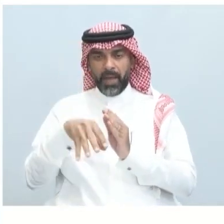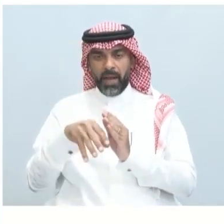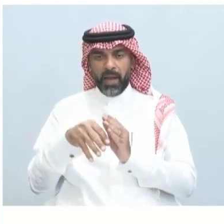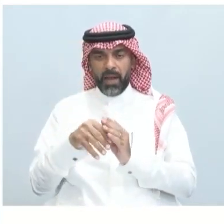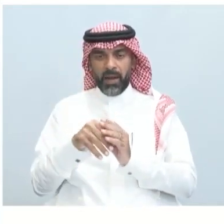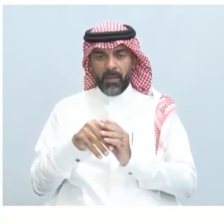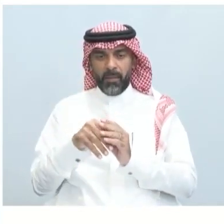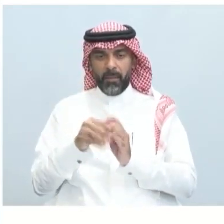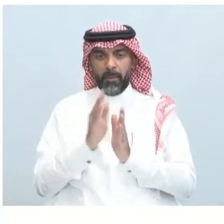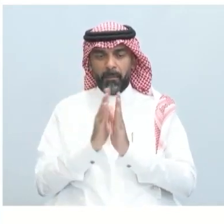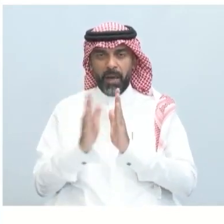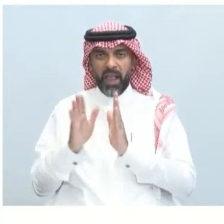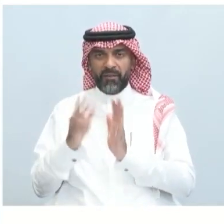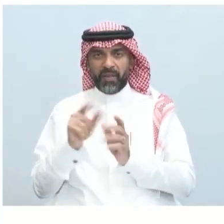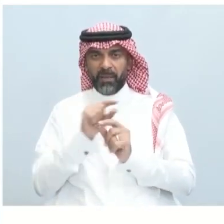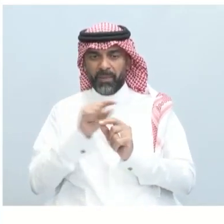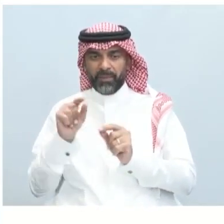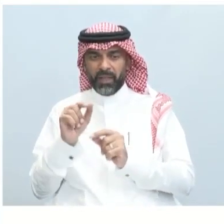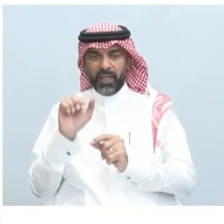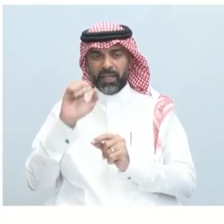ملف بامتداد CSV.